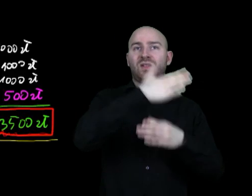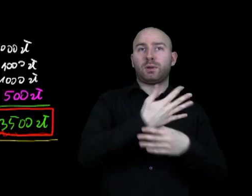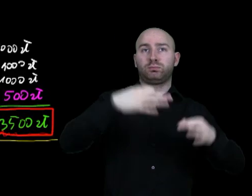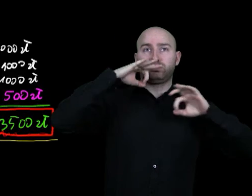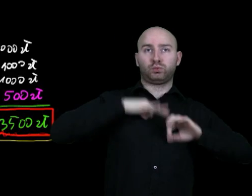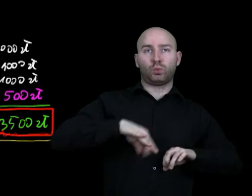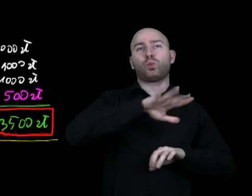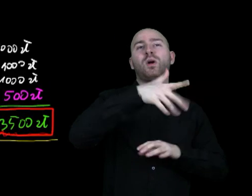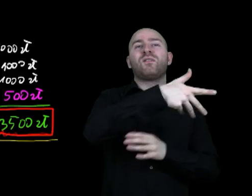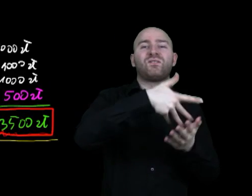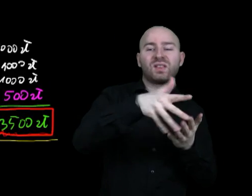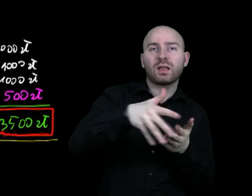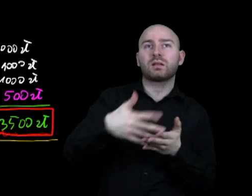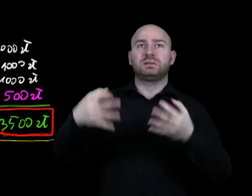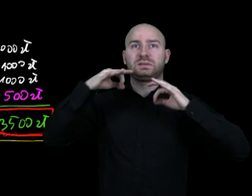firmy.